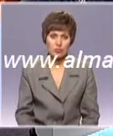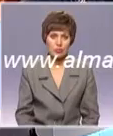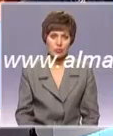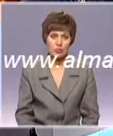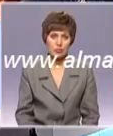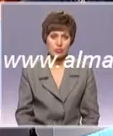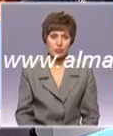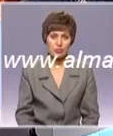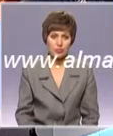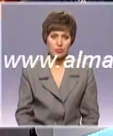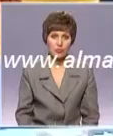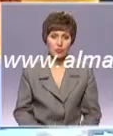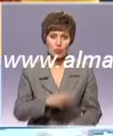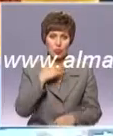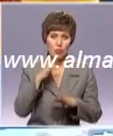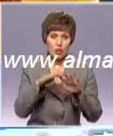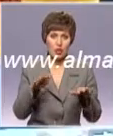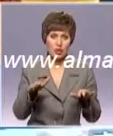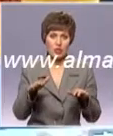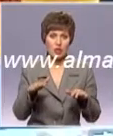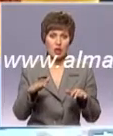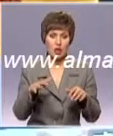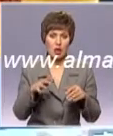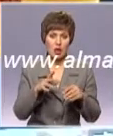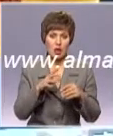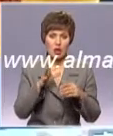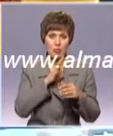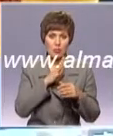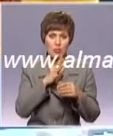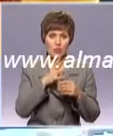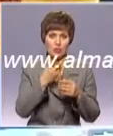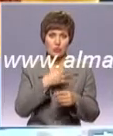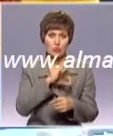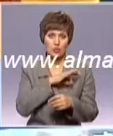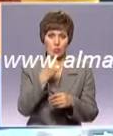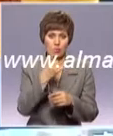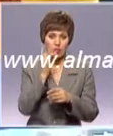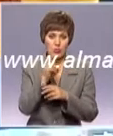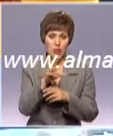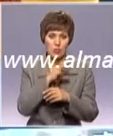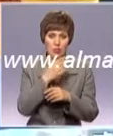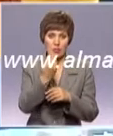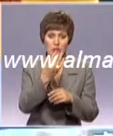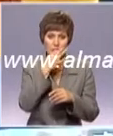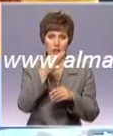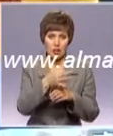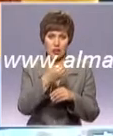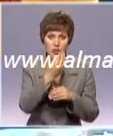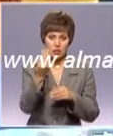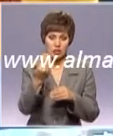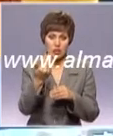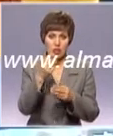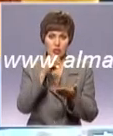пәтерсіз. Түсіндім. Енді сіз 10 жыл тұрып атсыз Алматыда, бір юристке бармадыңыз ба енді? Енді біз сізге айтып кетейін, сіздің тіркеуіңіз